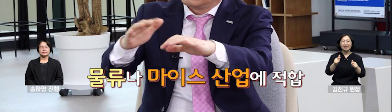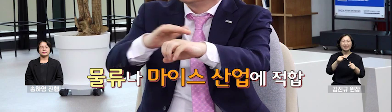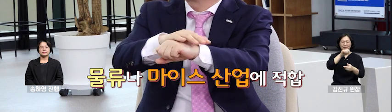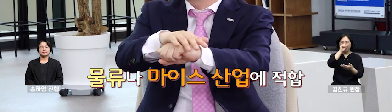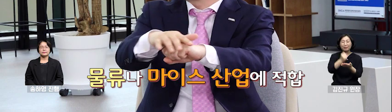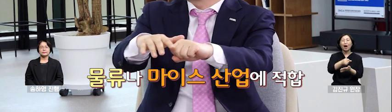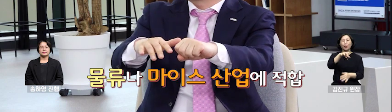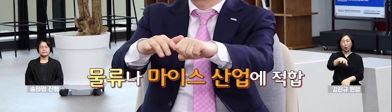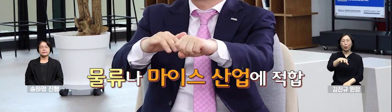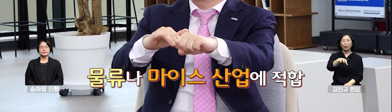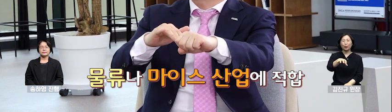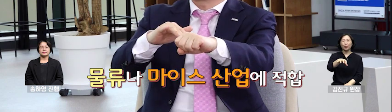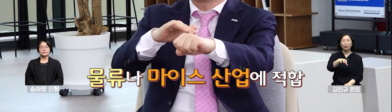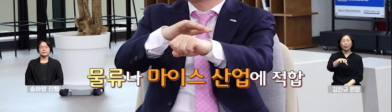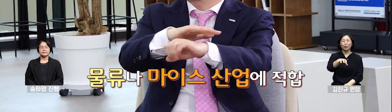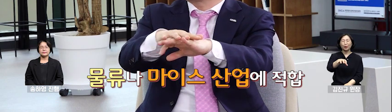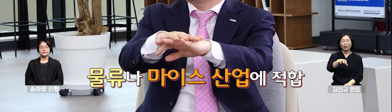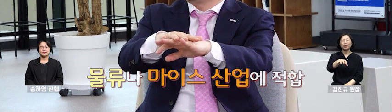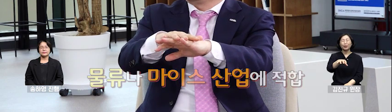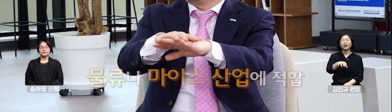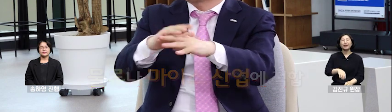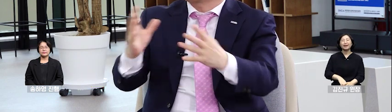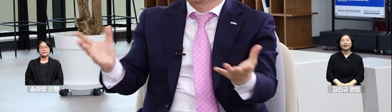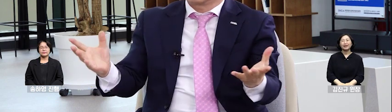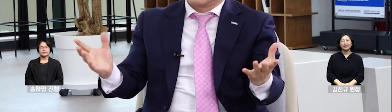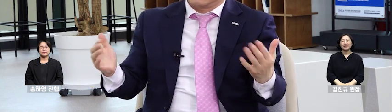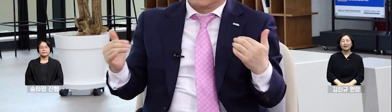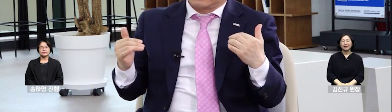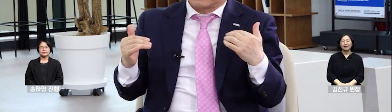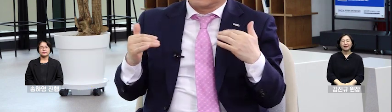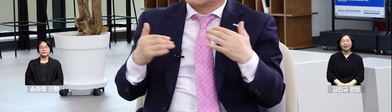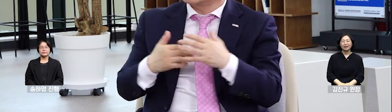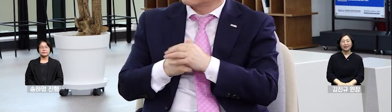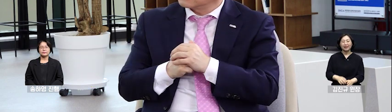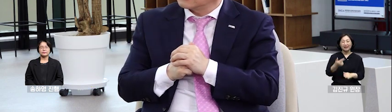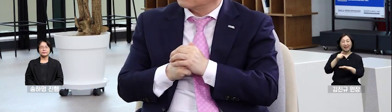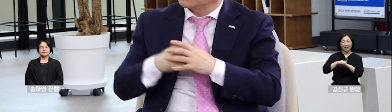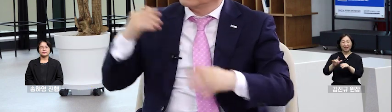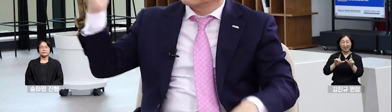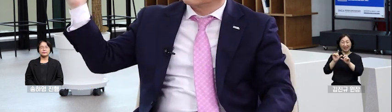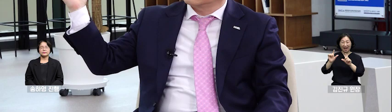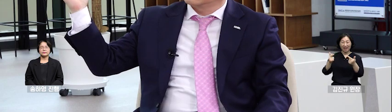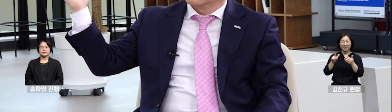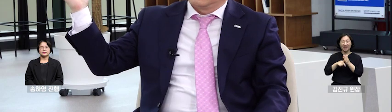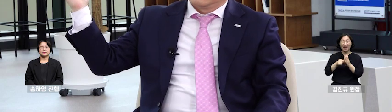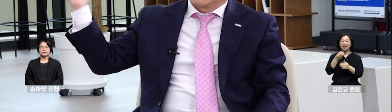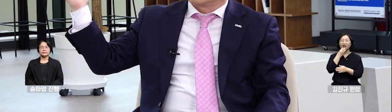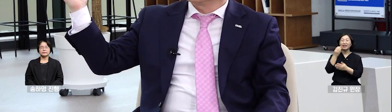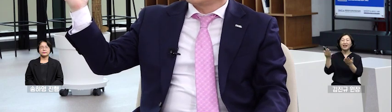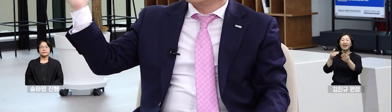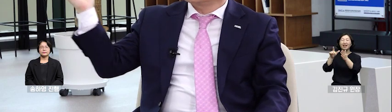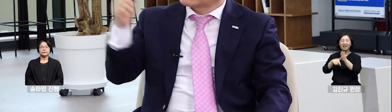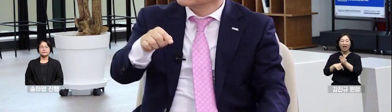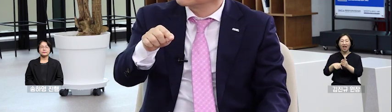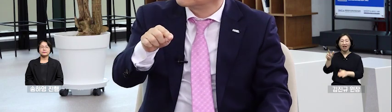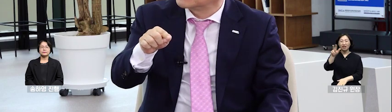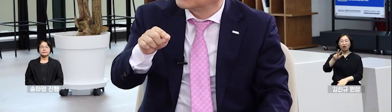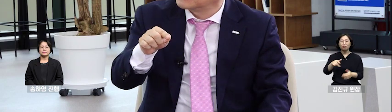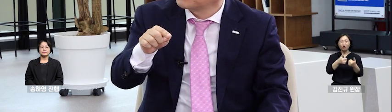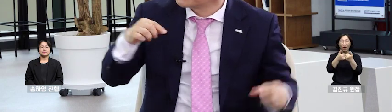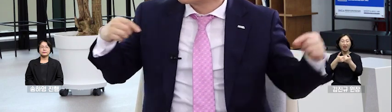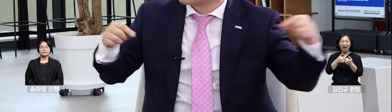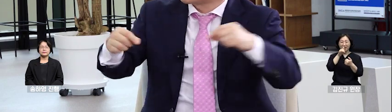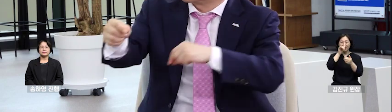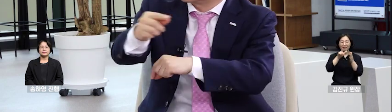이것도 저는 대전이 정말 차보다 가끔가다가 생각하는데 대전의 살지 않을 때 서울에서 이럴 때 전국 회의 함 대전에서